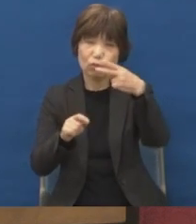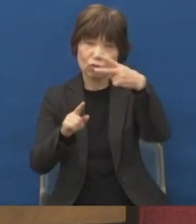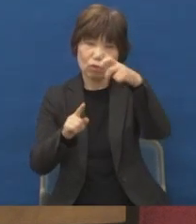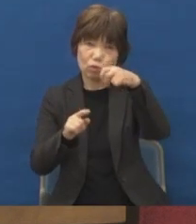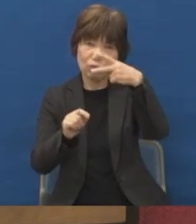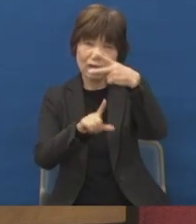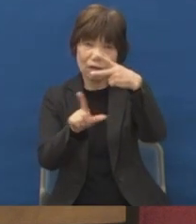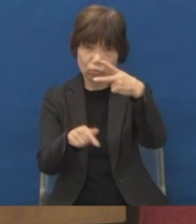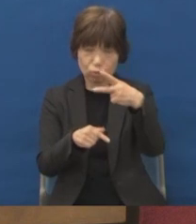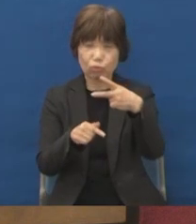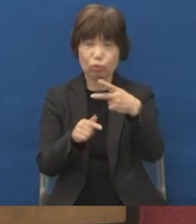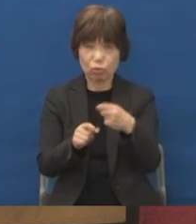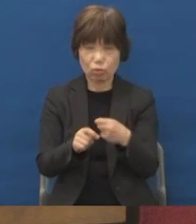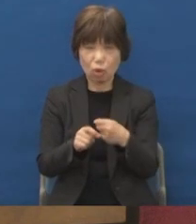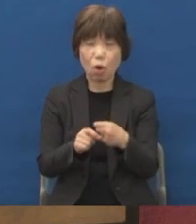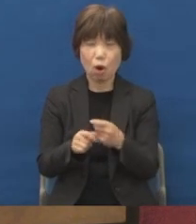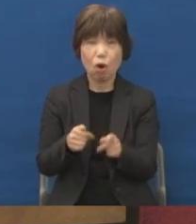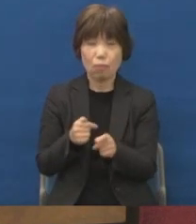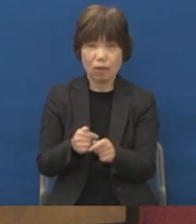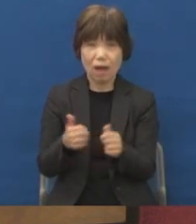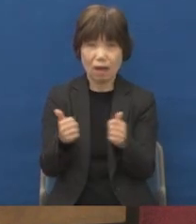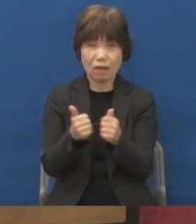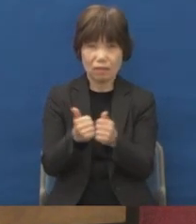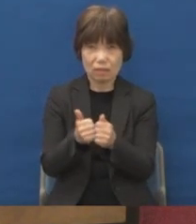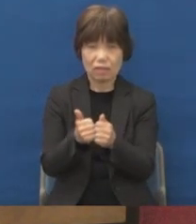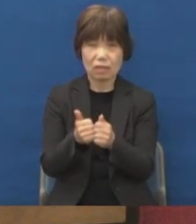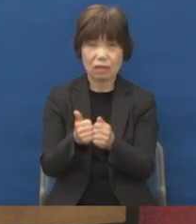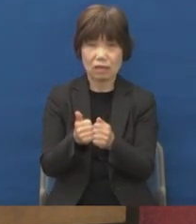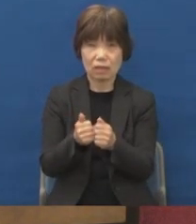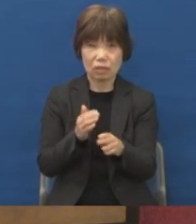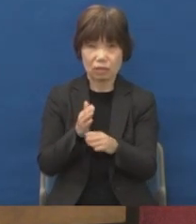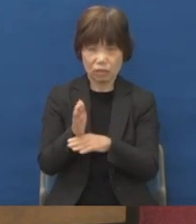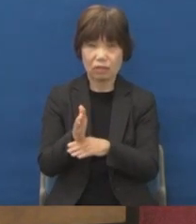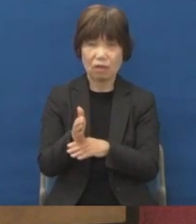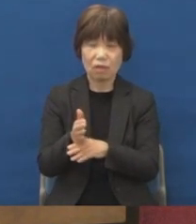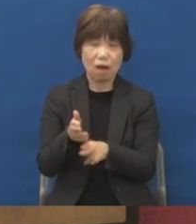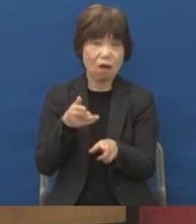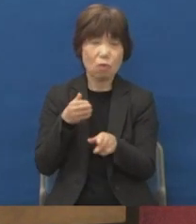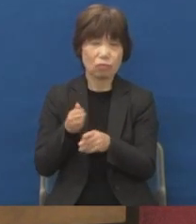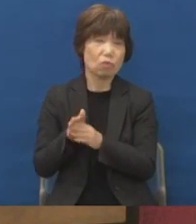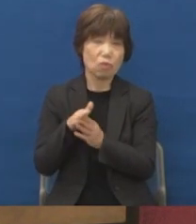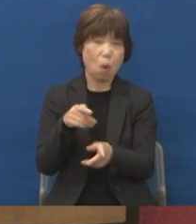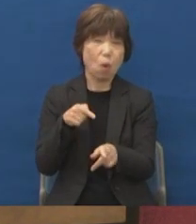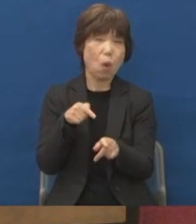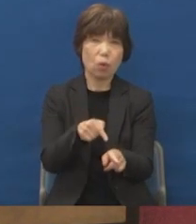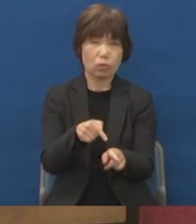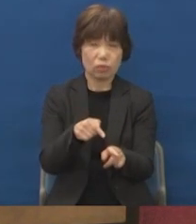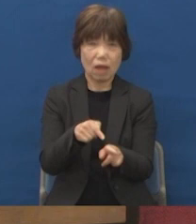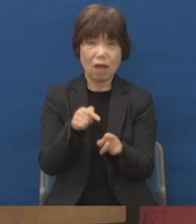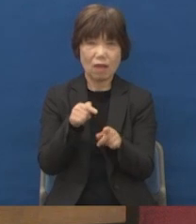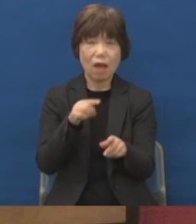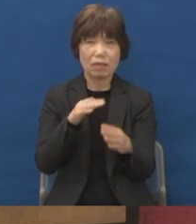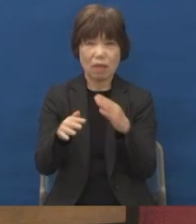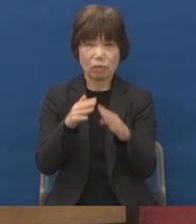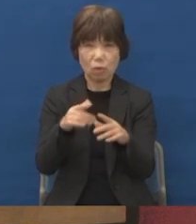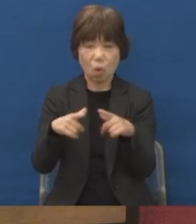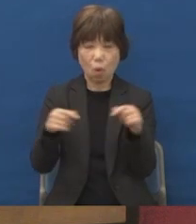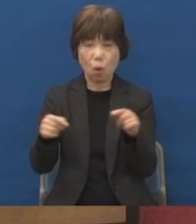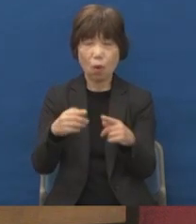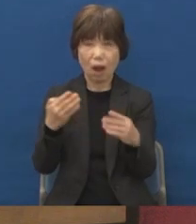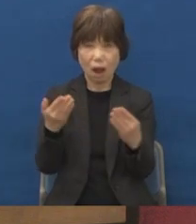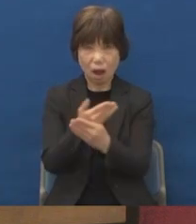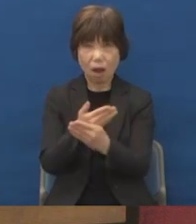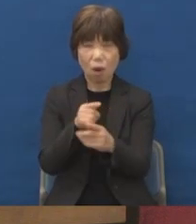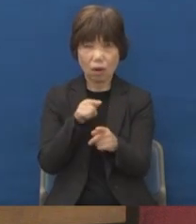解禁に続く暴挙であります。殺傷武器の輸出拡大は、戦争国家づくりを目指す安